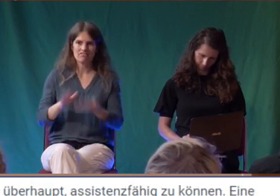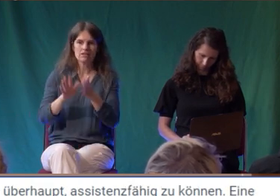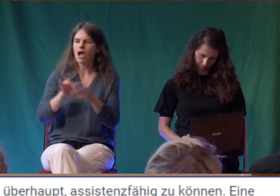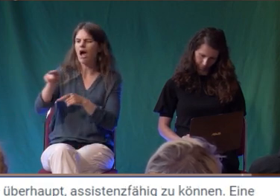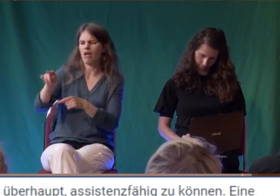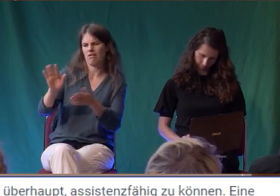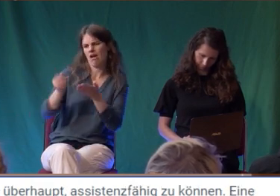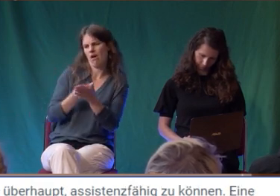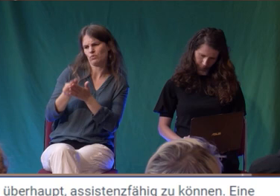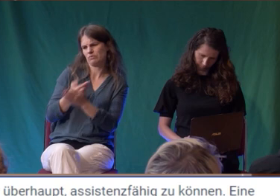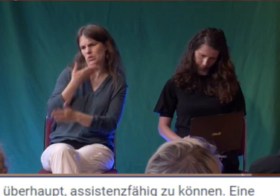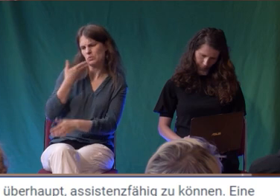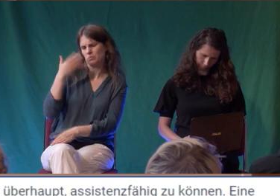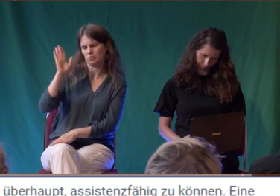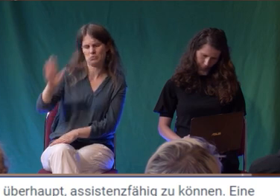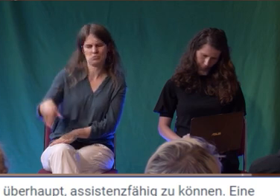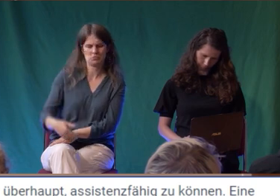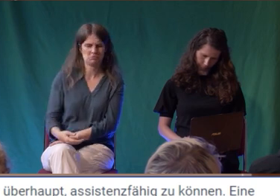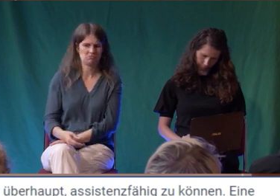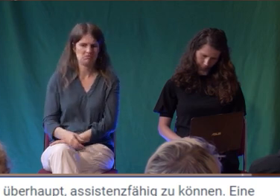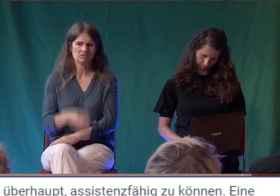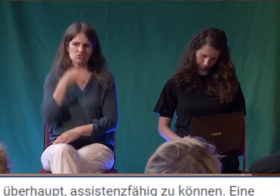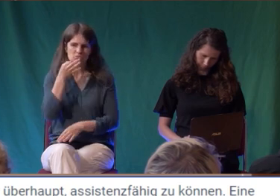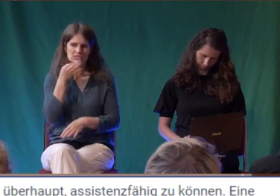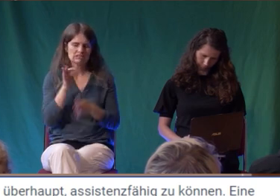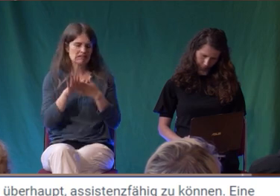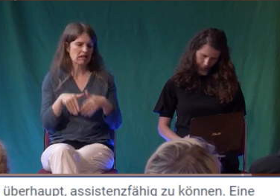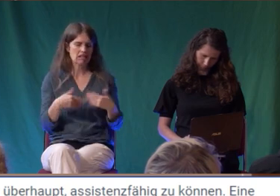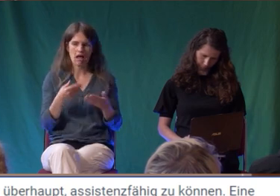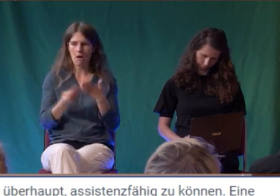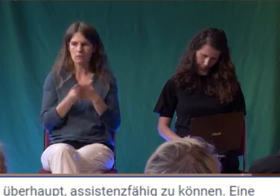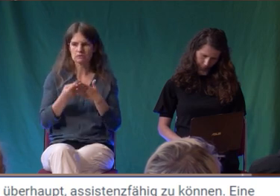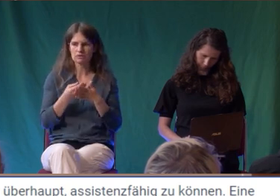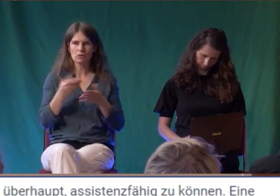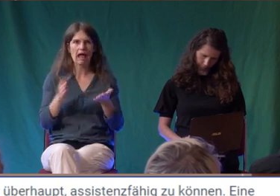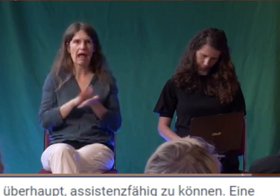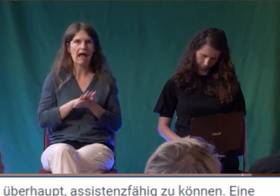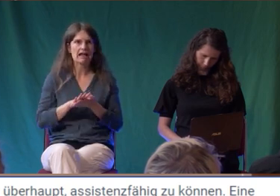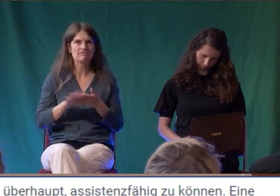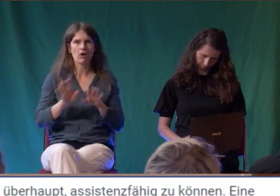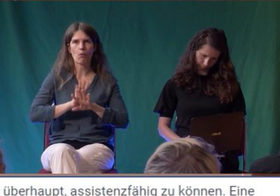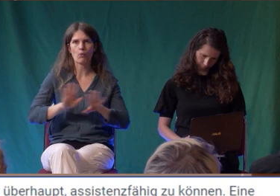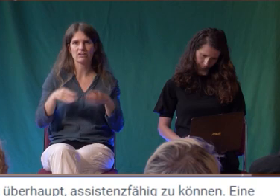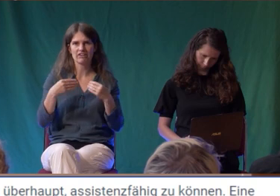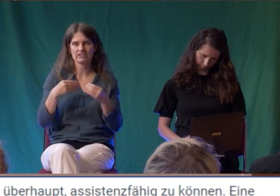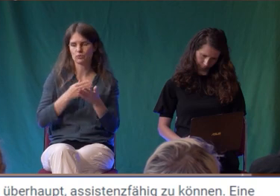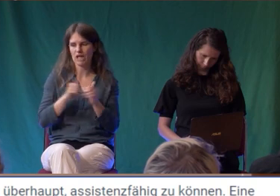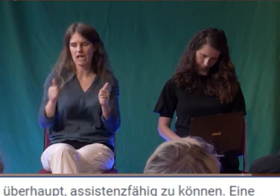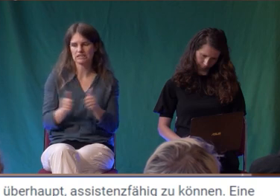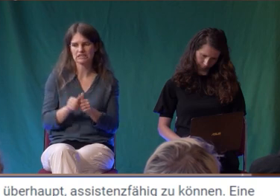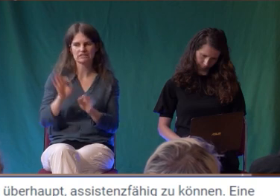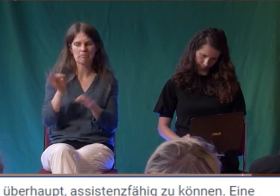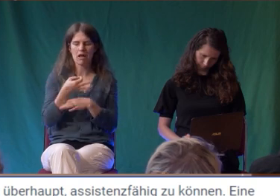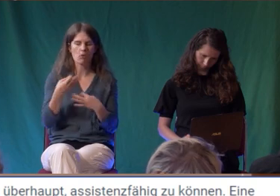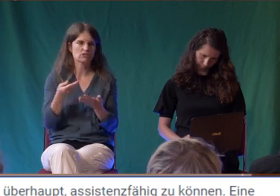als Assistentinnen für die sogenannte einfache nicht qualifizierte Assistenz dann braucht es ja auch